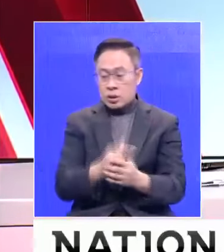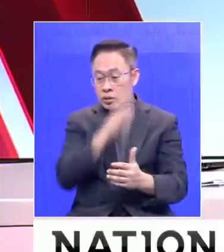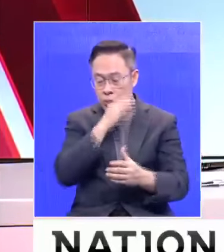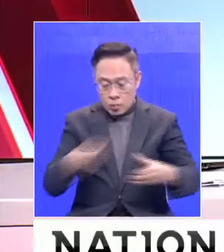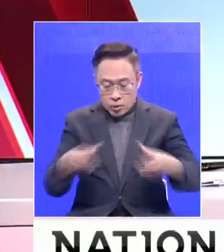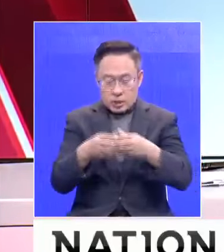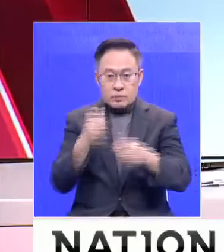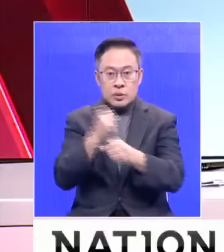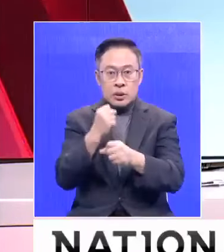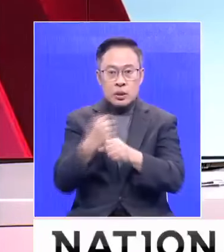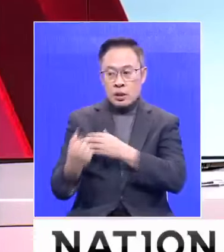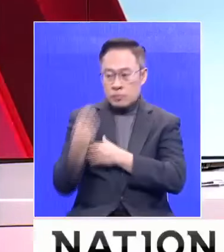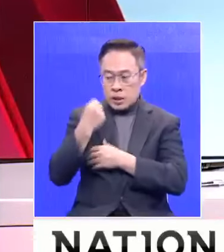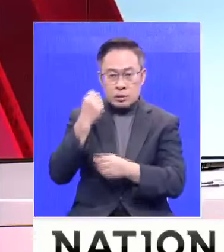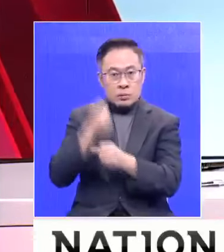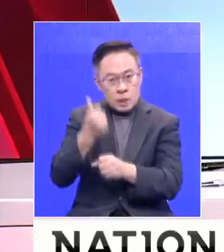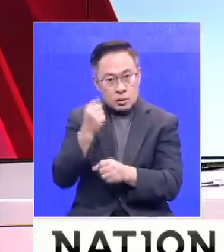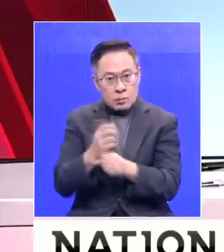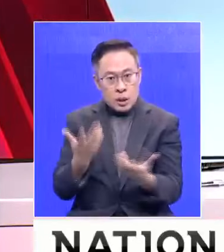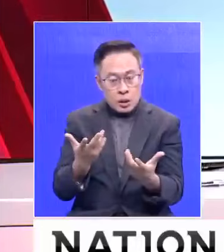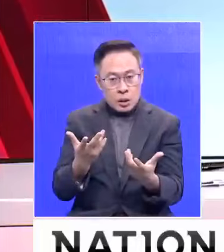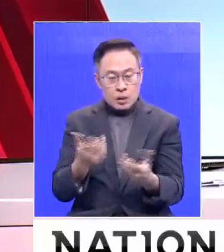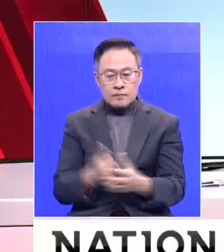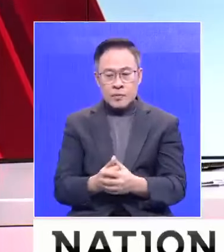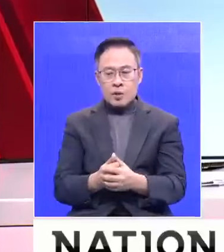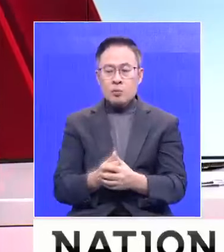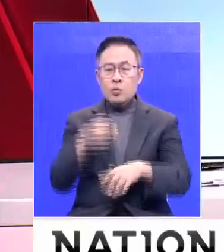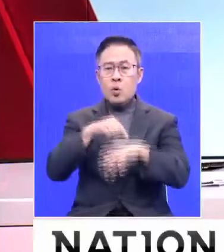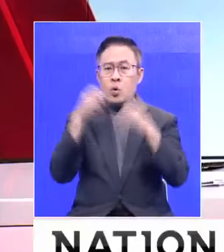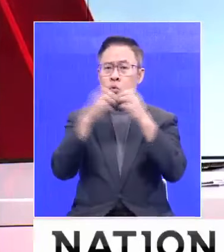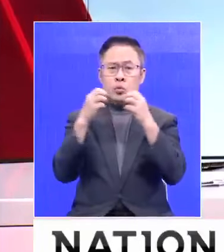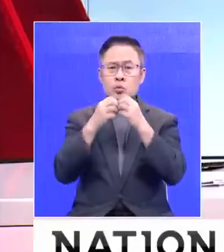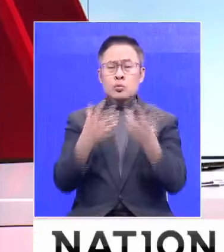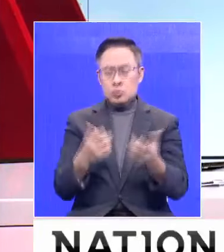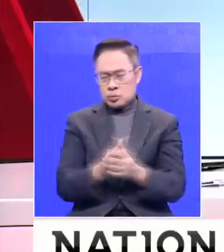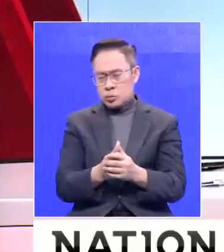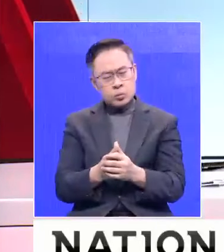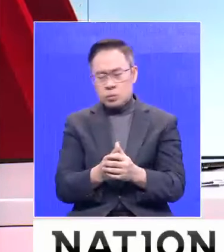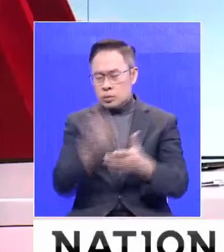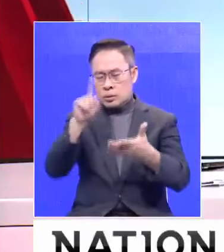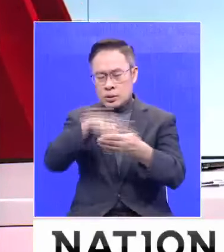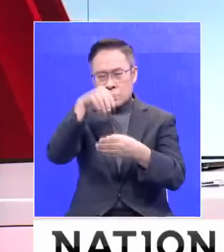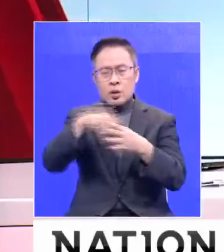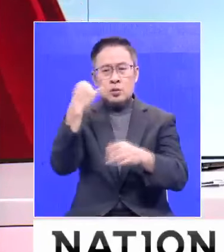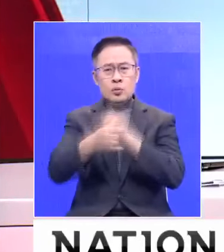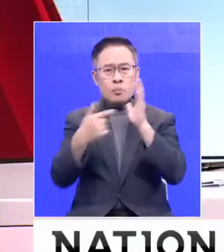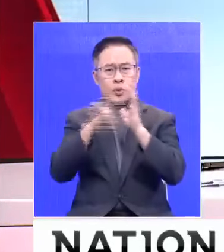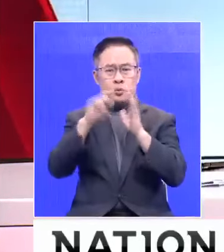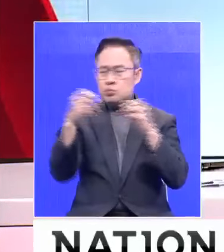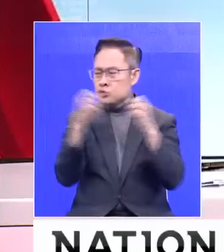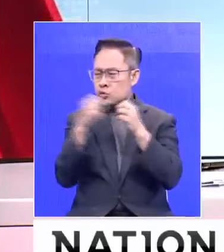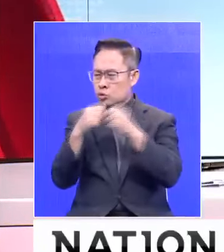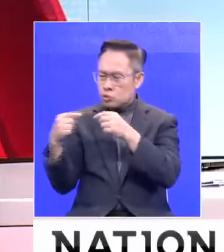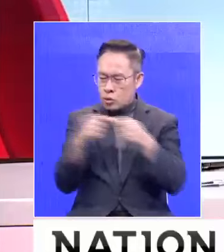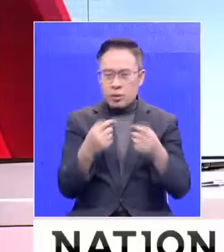าอํานาจหน้าที่ตรงนั้นได้หรือไม่มันถึงบอกตั้งแต่วันเลือกตั้งอีกยาวเลยอ่ะ นะคะอ้าวต้องรอดูกันค่ะแต่ว่าอีกเรื่องนึงก็ร